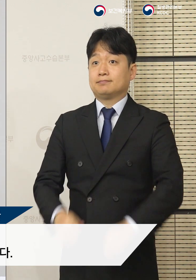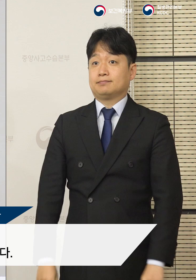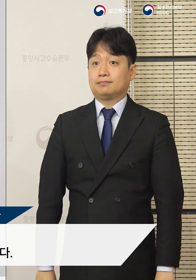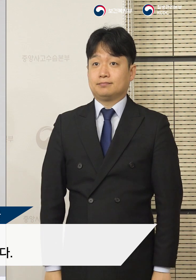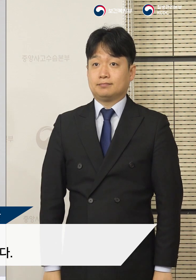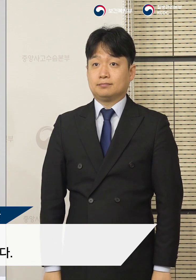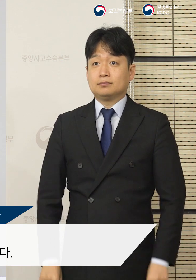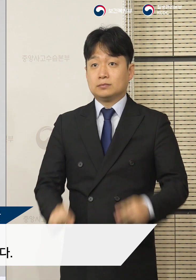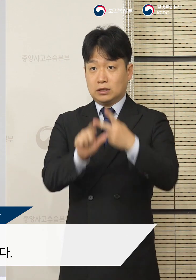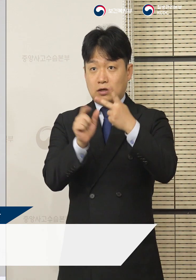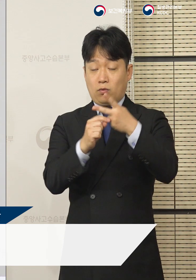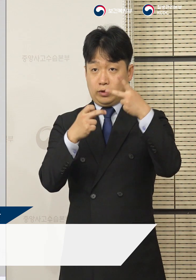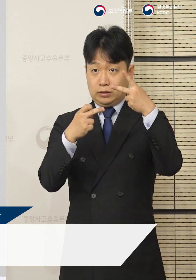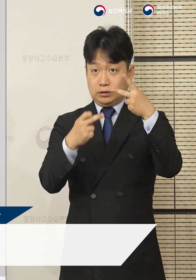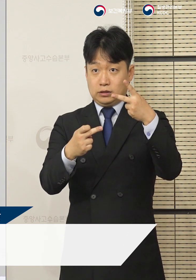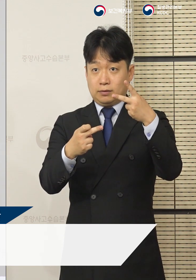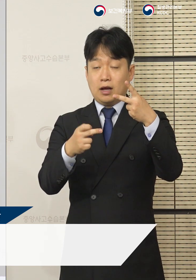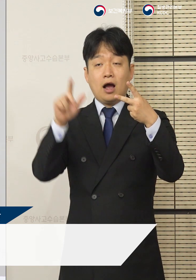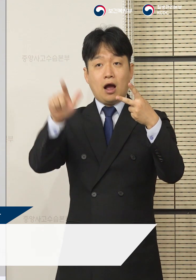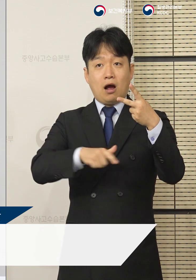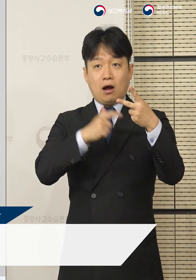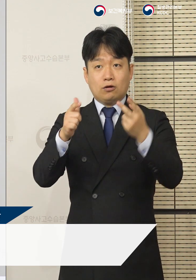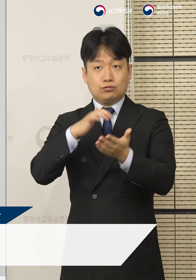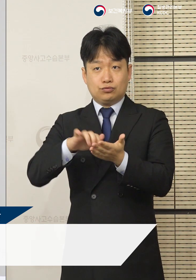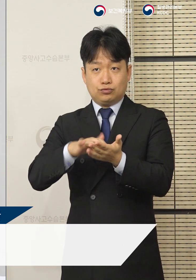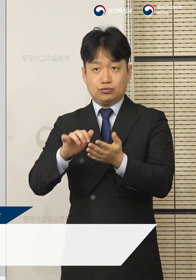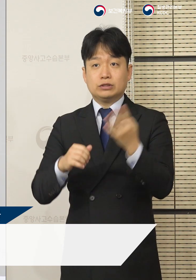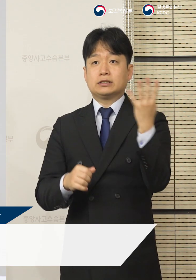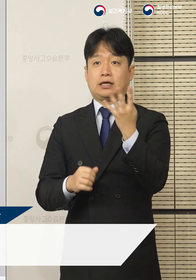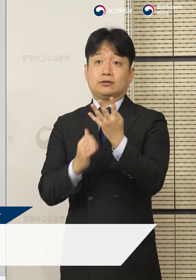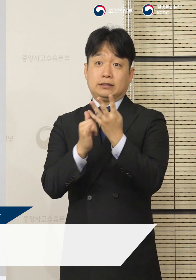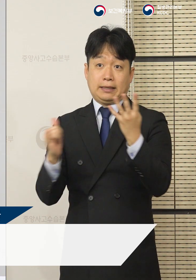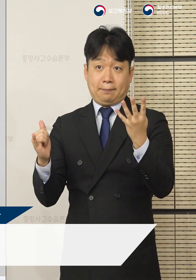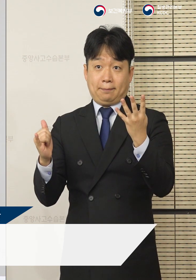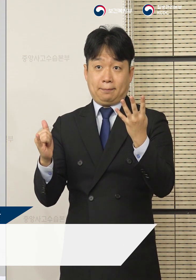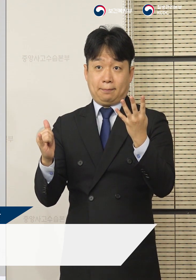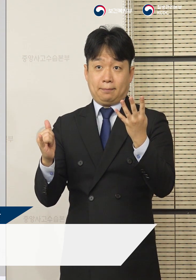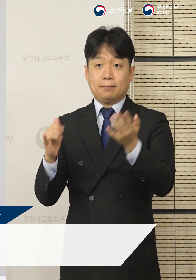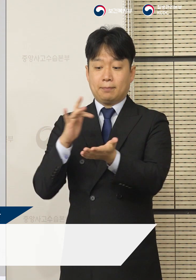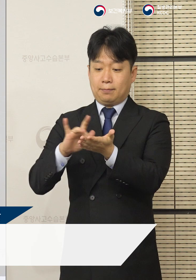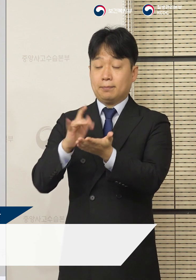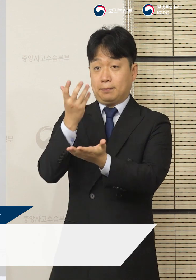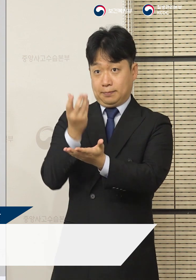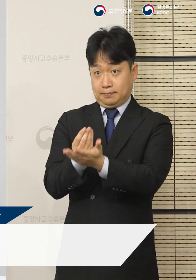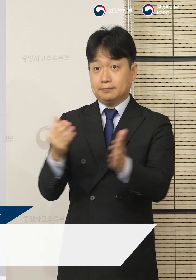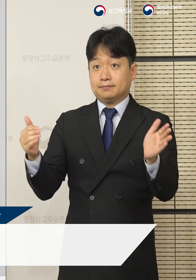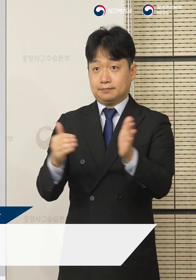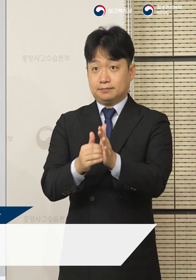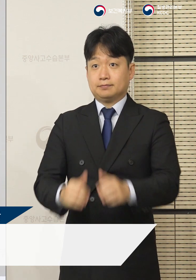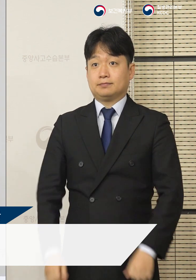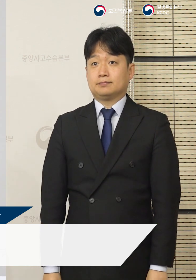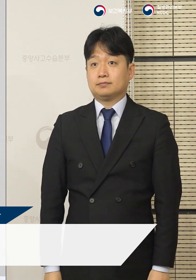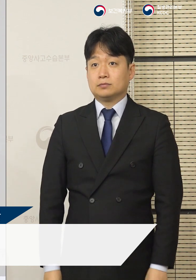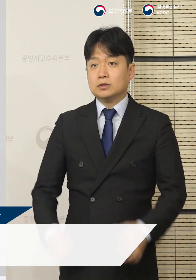운영되고 있습니다. 2월 12일 하루 동안 약 4,000명이 앱을